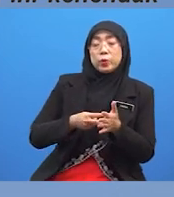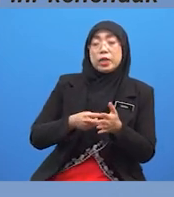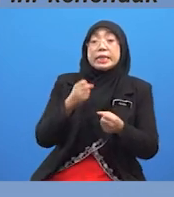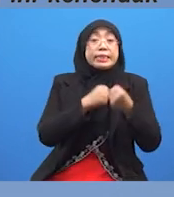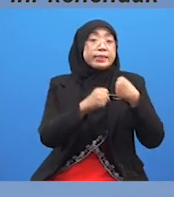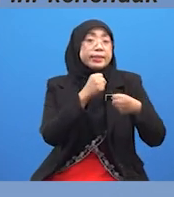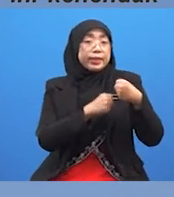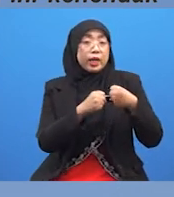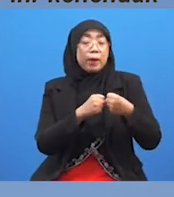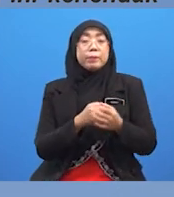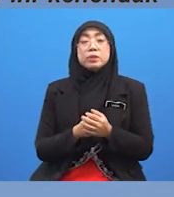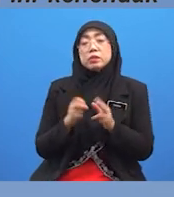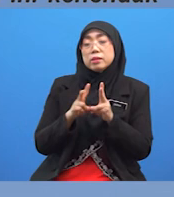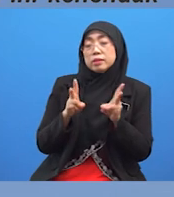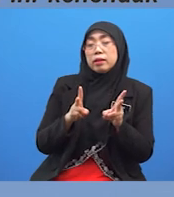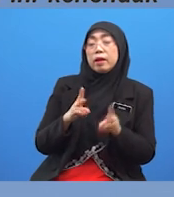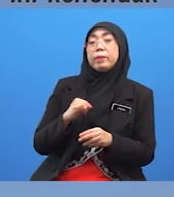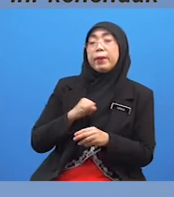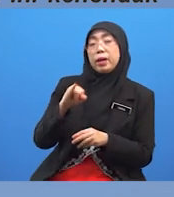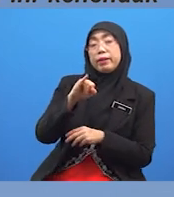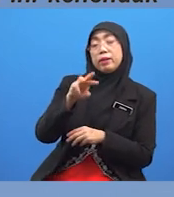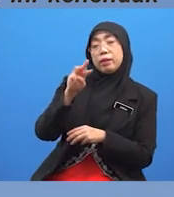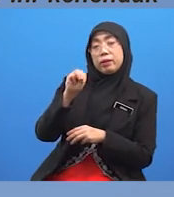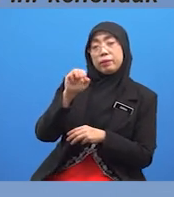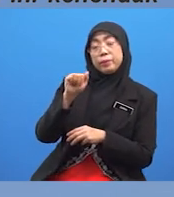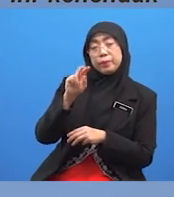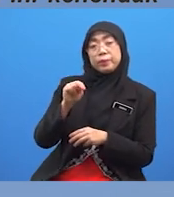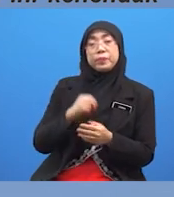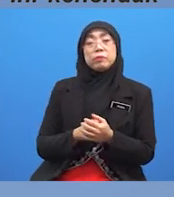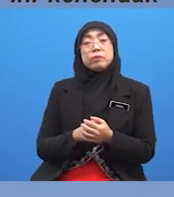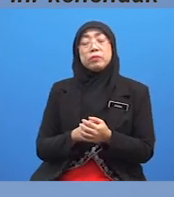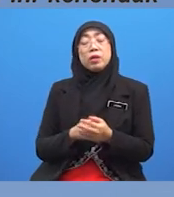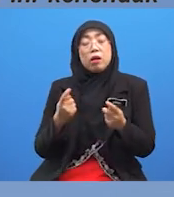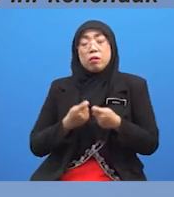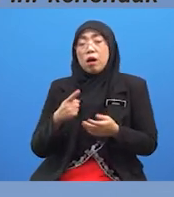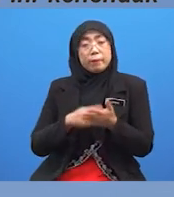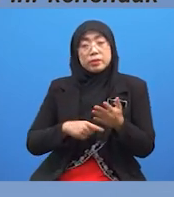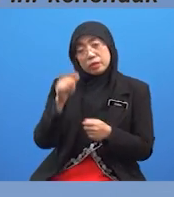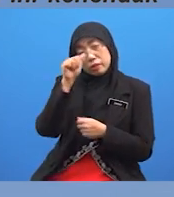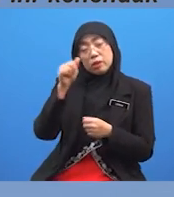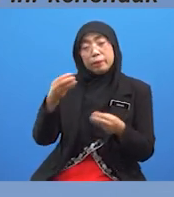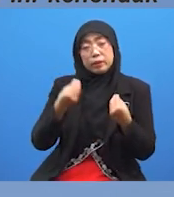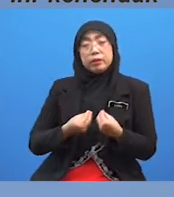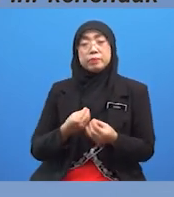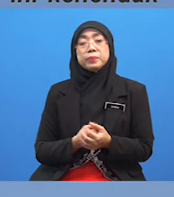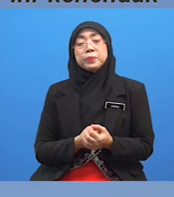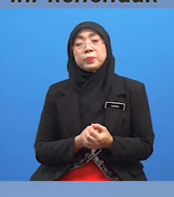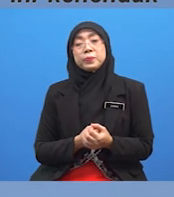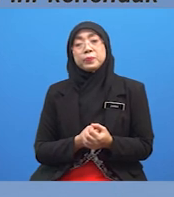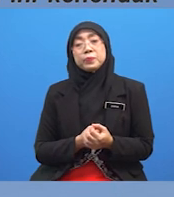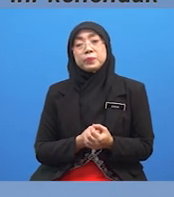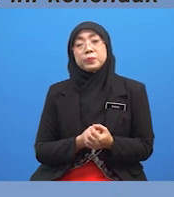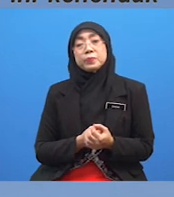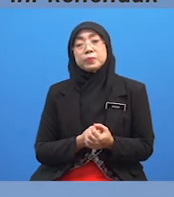sikap lebay ma'ruf sangat budiman kerana redha dengan ketentuan daripada Allah Subhanahu Wa Taala.